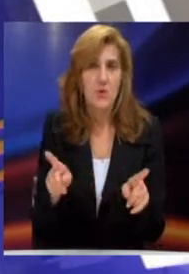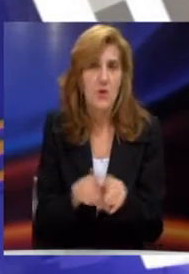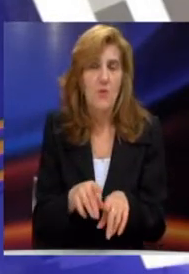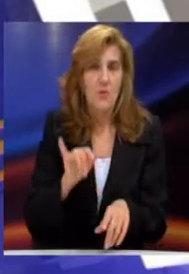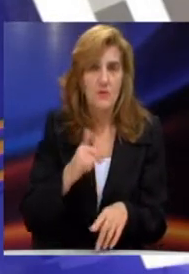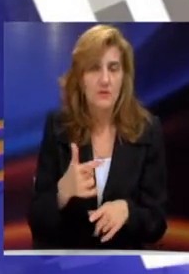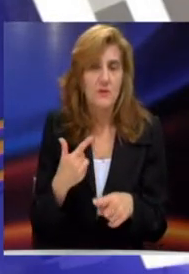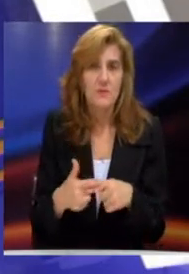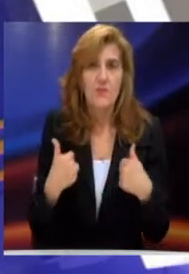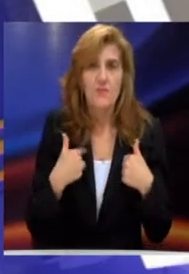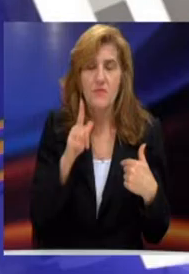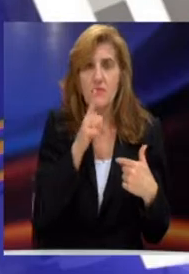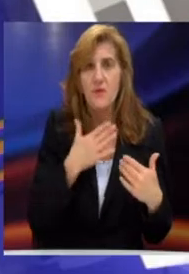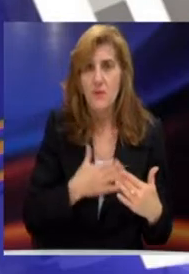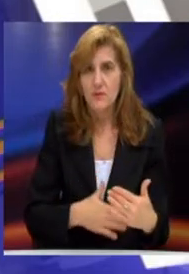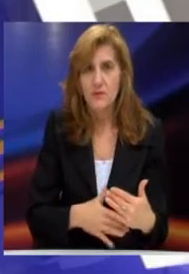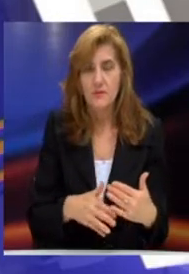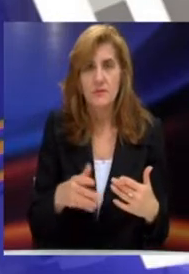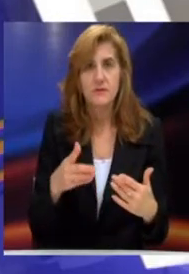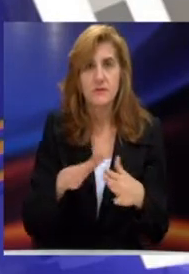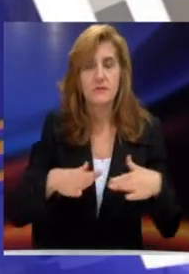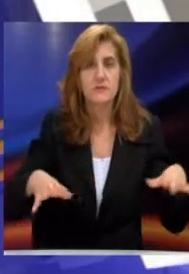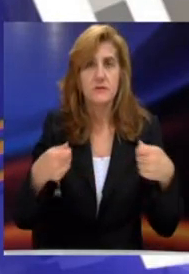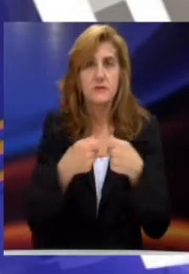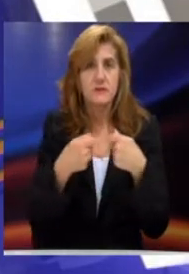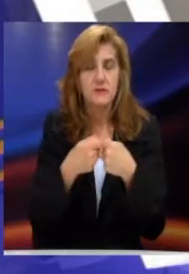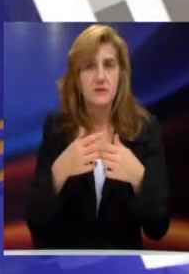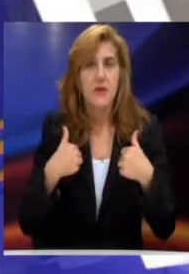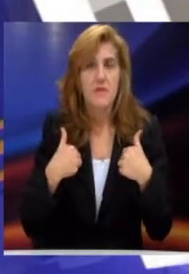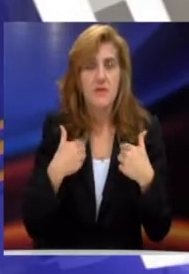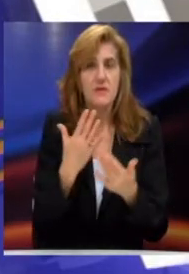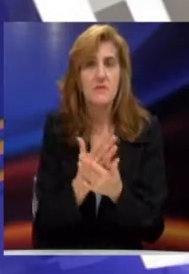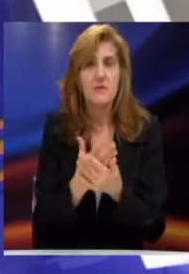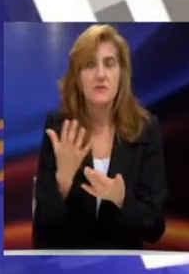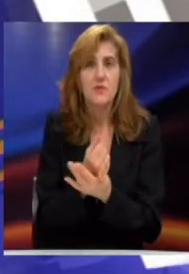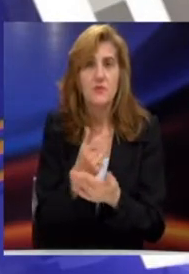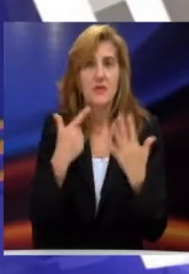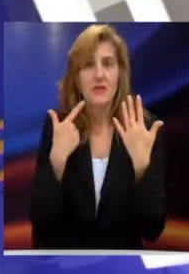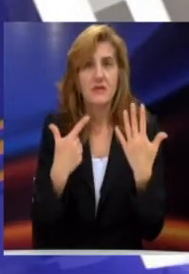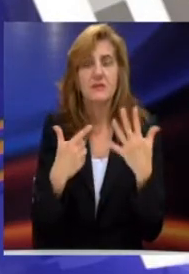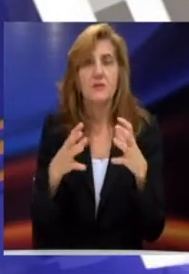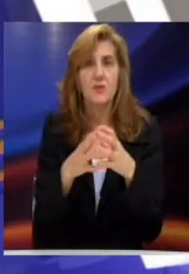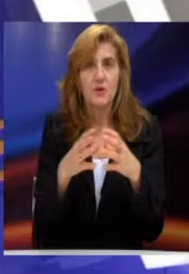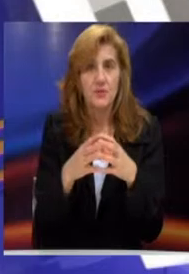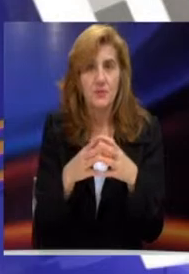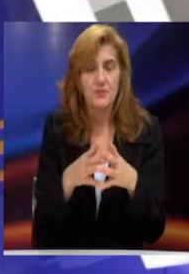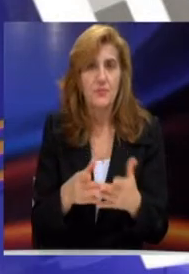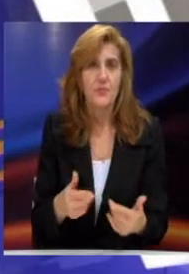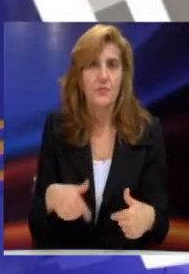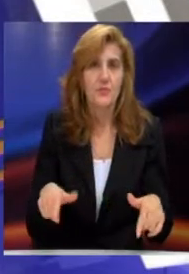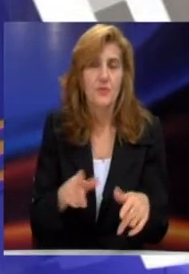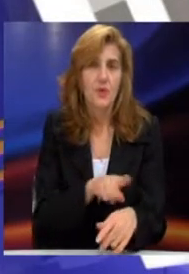je jedan izvanredan rezultat i sedma smo ekipa u Evropi i to nije bilo jako dugo